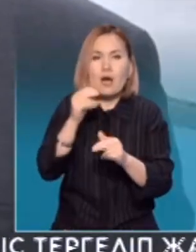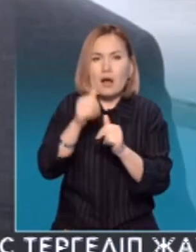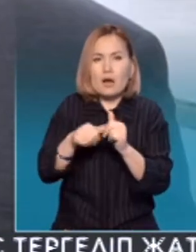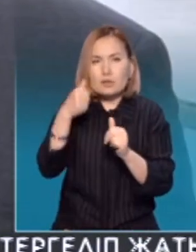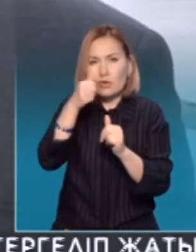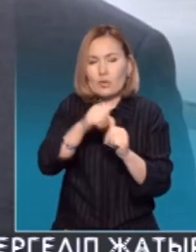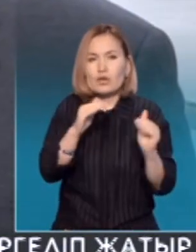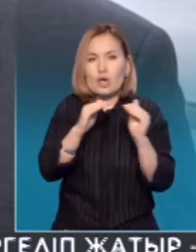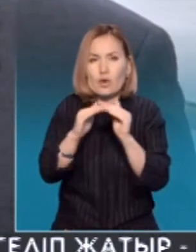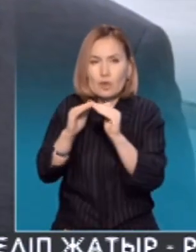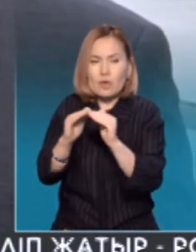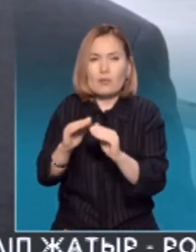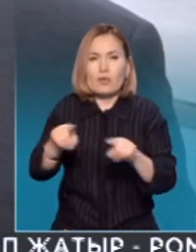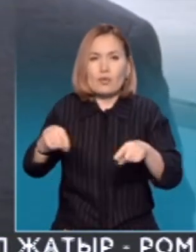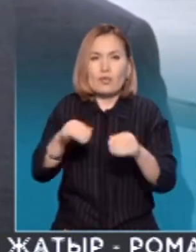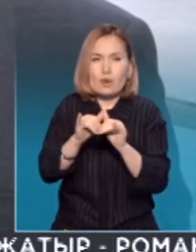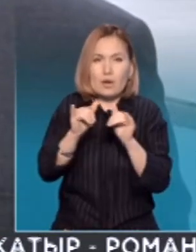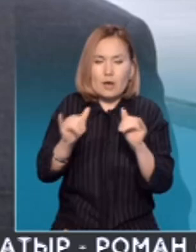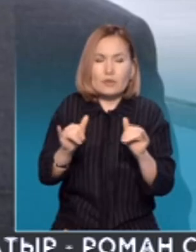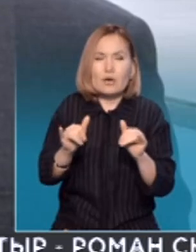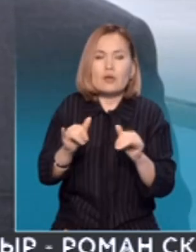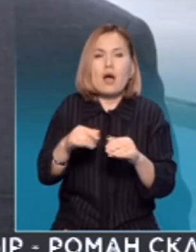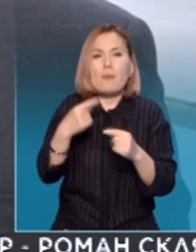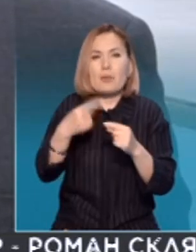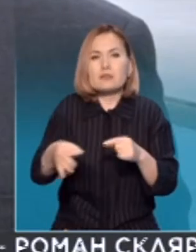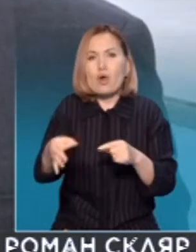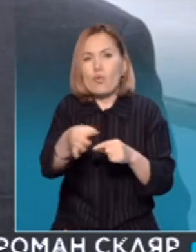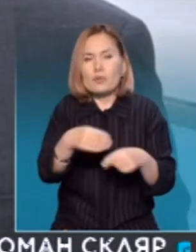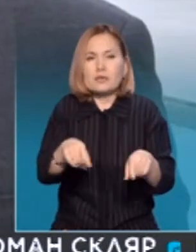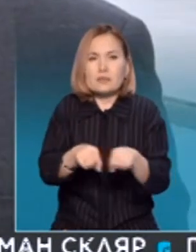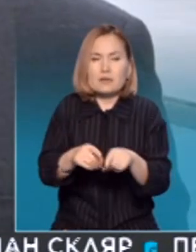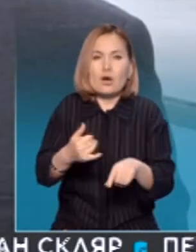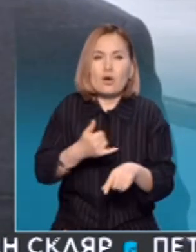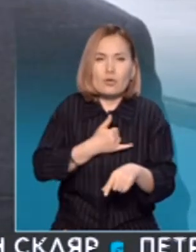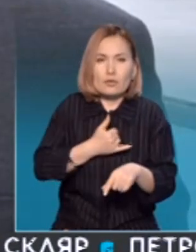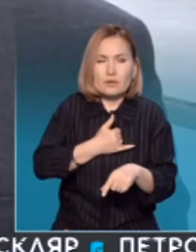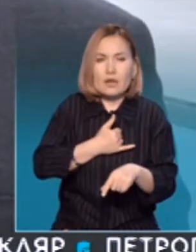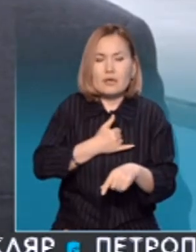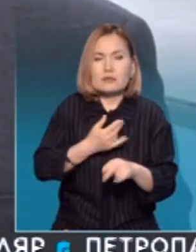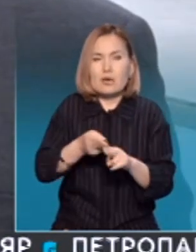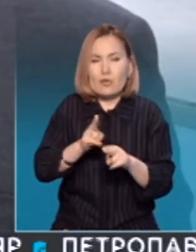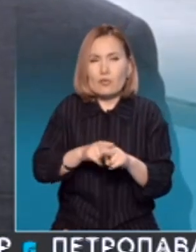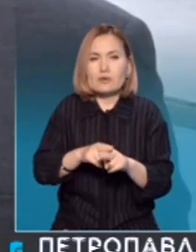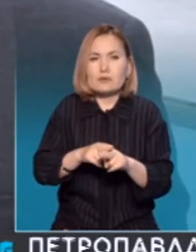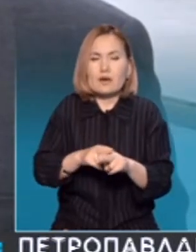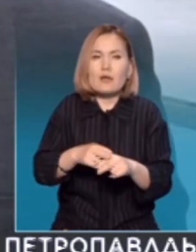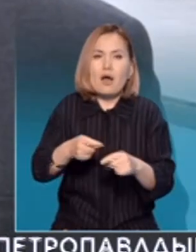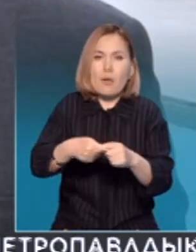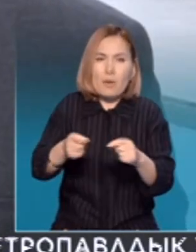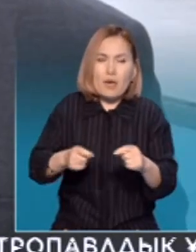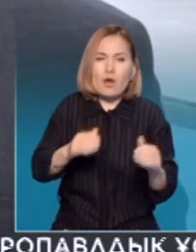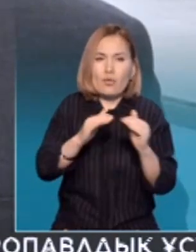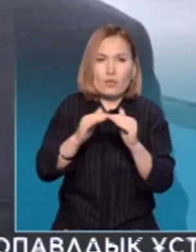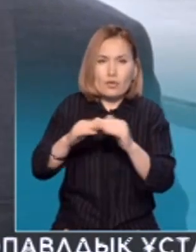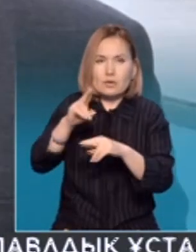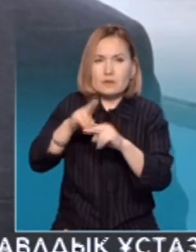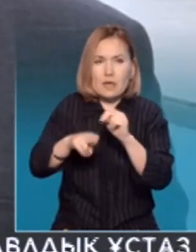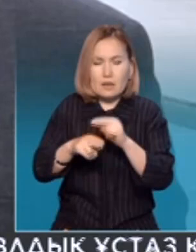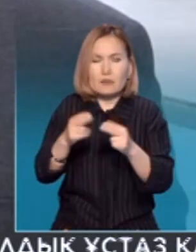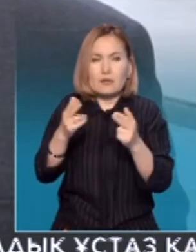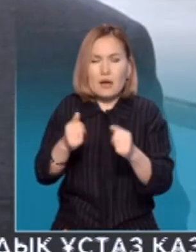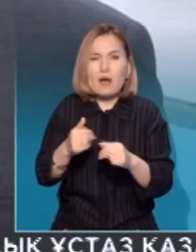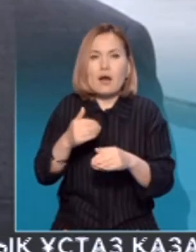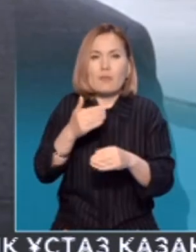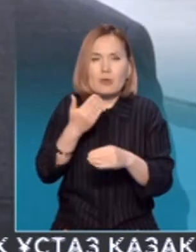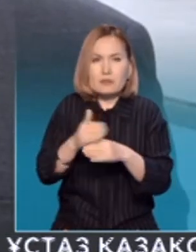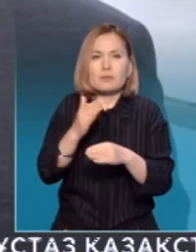Басқа қалалармен салыстырғанда, әлде облыстармен салыстырғанда әлі біз баяу басып келатырмыз. Енді мен ойлаймын,